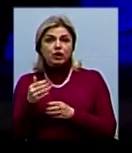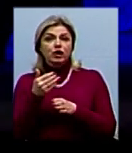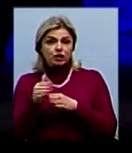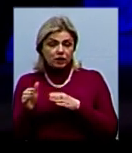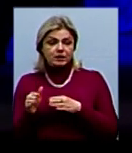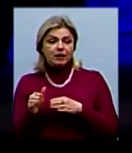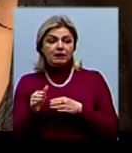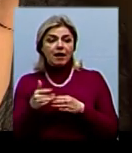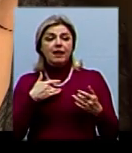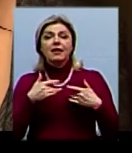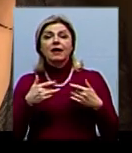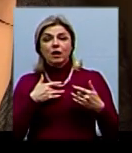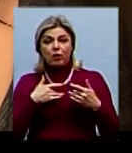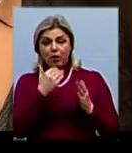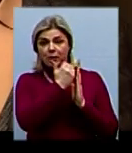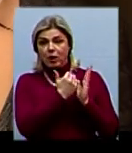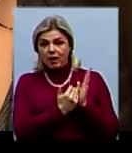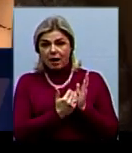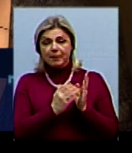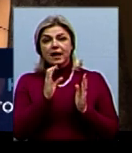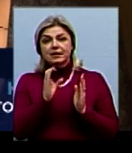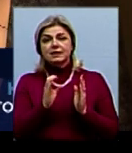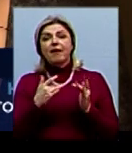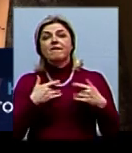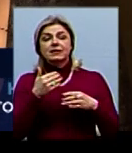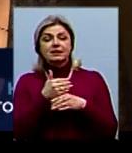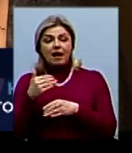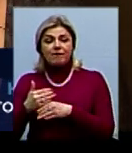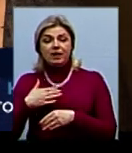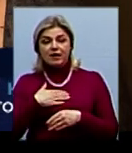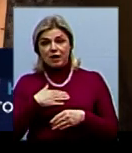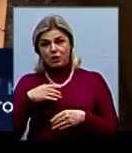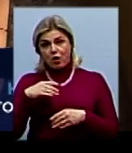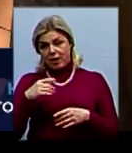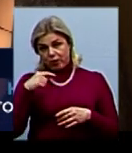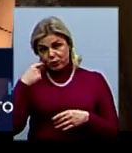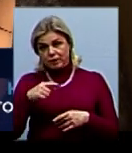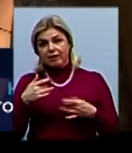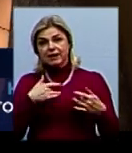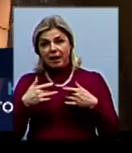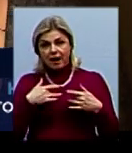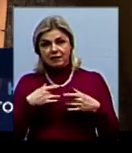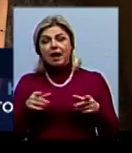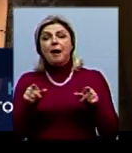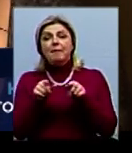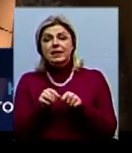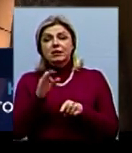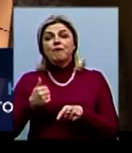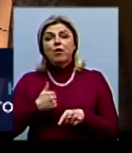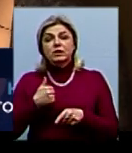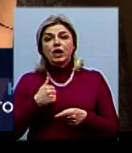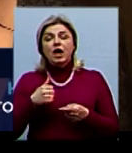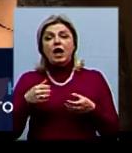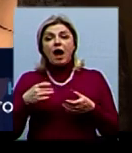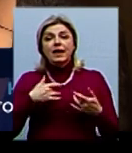Це театралізована програма з уривками з вистав нашого драматичного театру разом з військовим оркестром військової